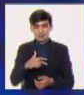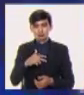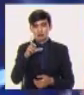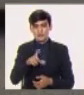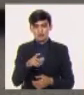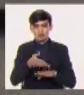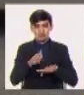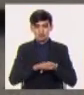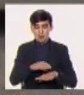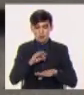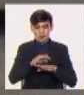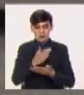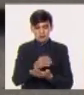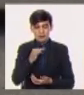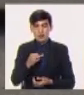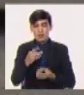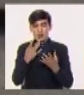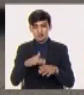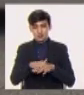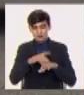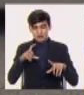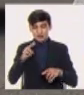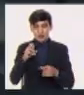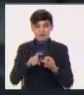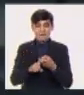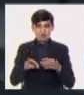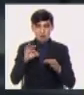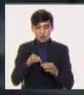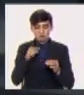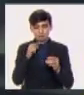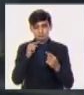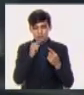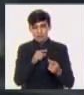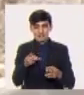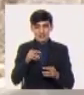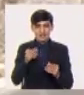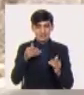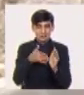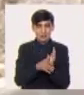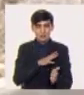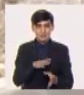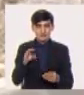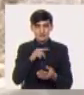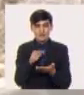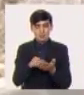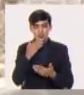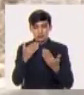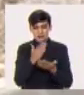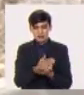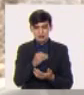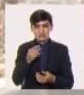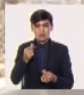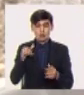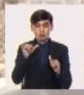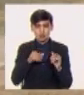ауыр. Қарапайым халық коронавируспен күрес үшін деп бөлінген ақша қайда деген сұрақты жиі қойып жүр. Сөйтсек, денсаулық